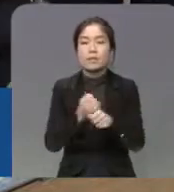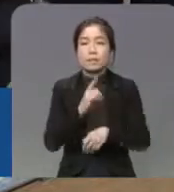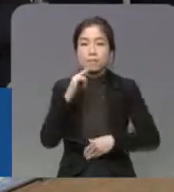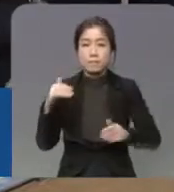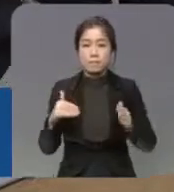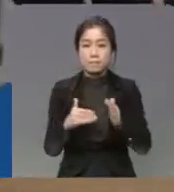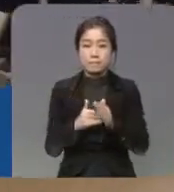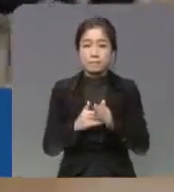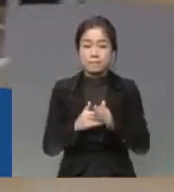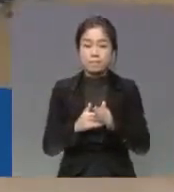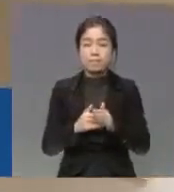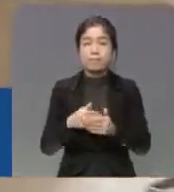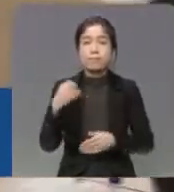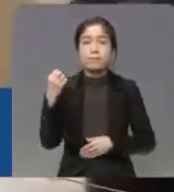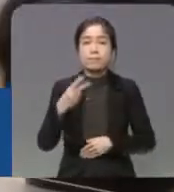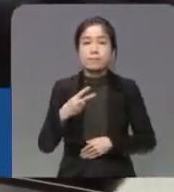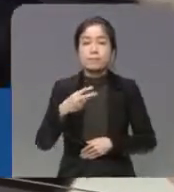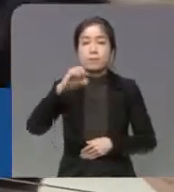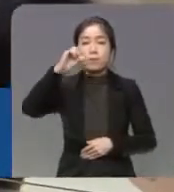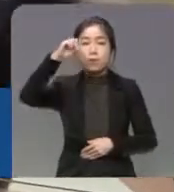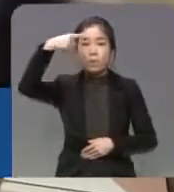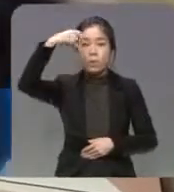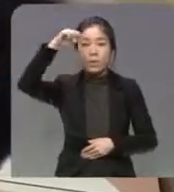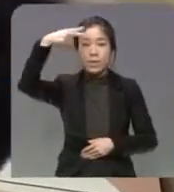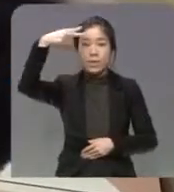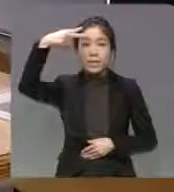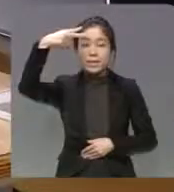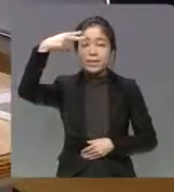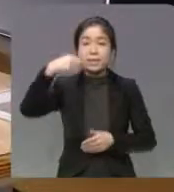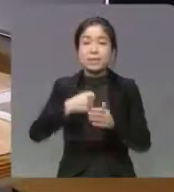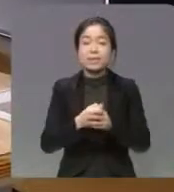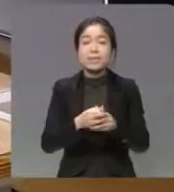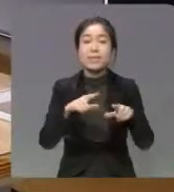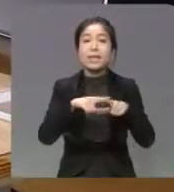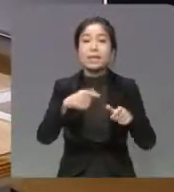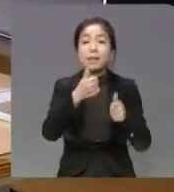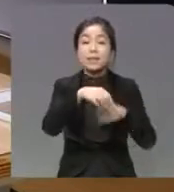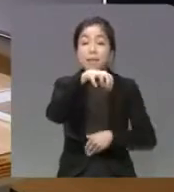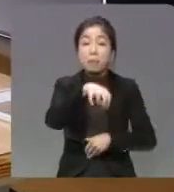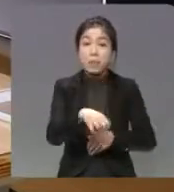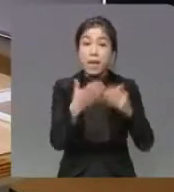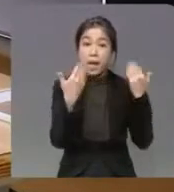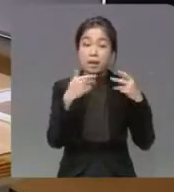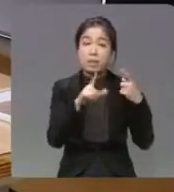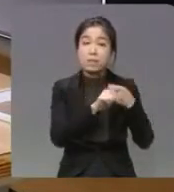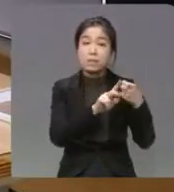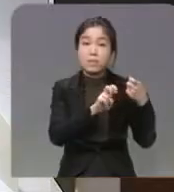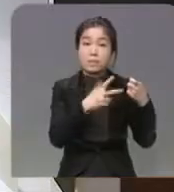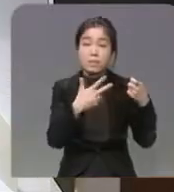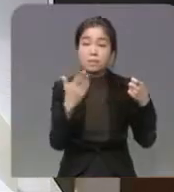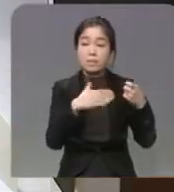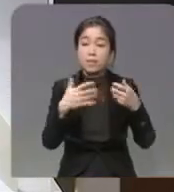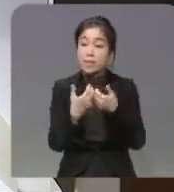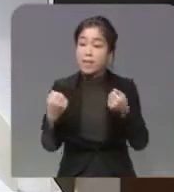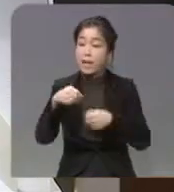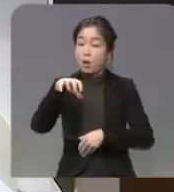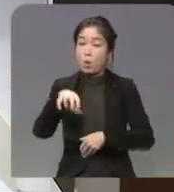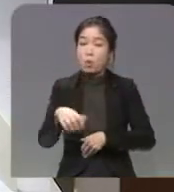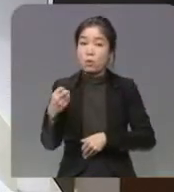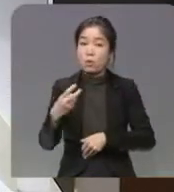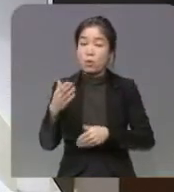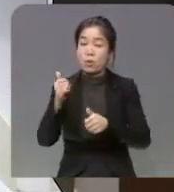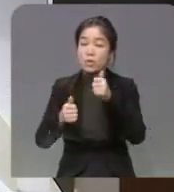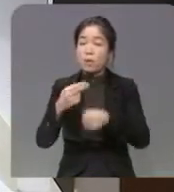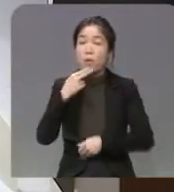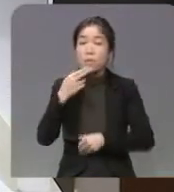밝혔습니다. 도교육청은 또 고등학교 1, 2학년의 경우 일반 시험장 학교는 27일부터 별도 시험장 학교와